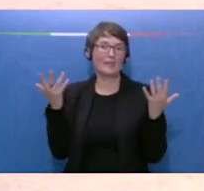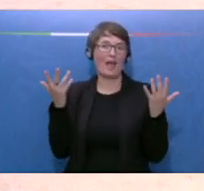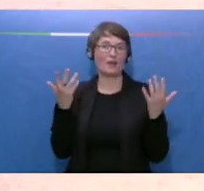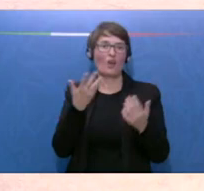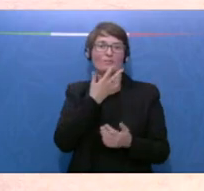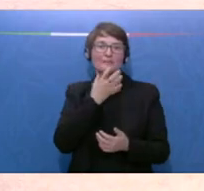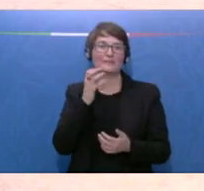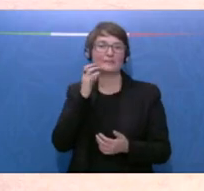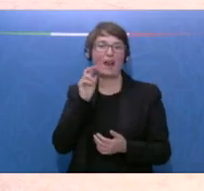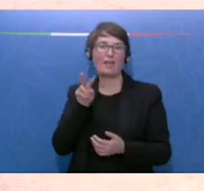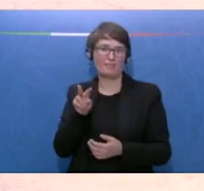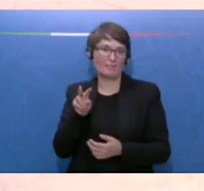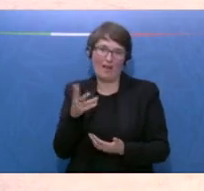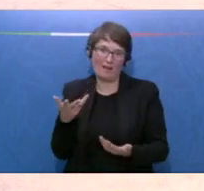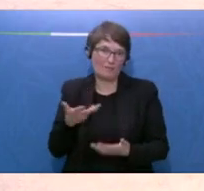denis